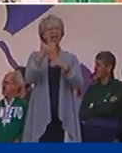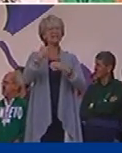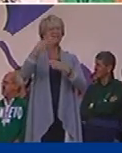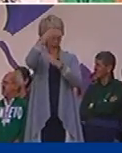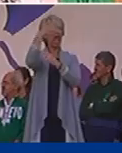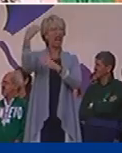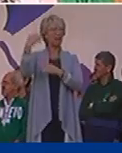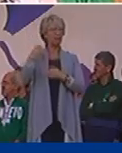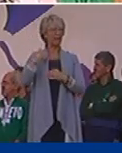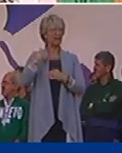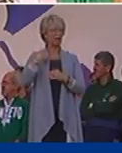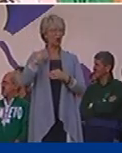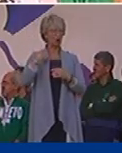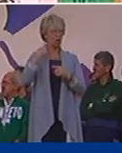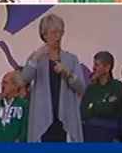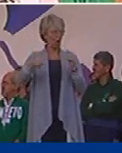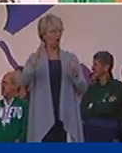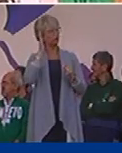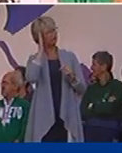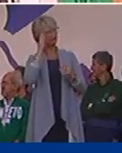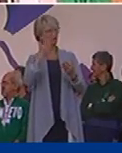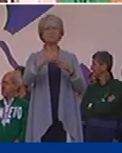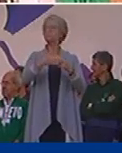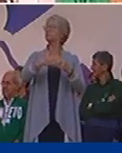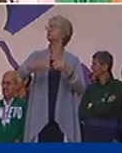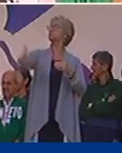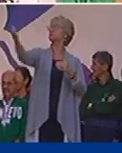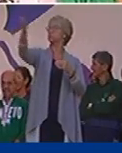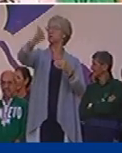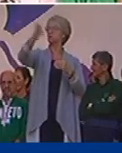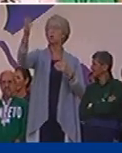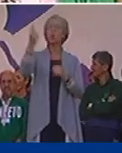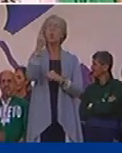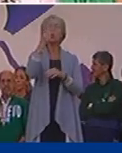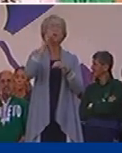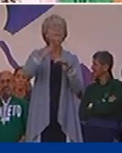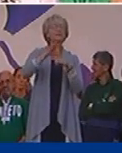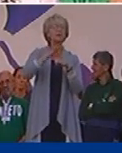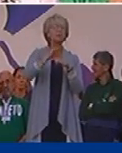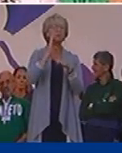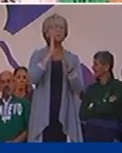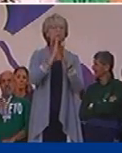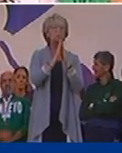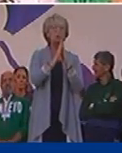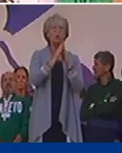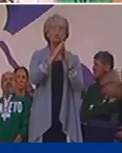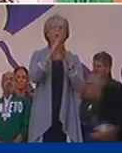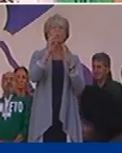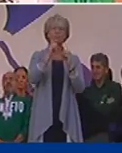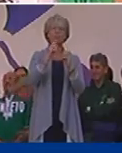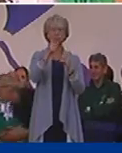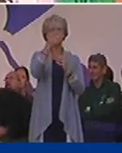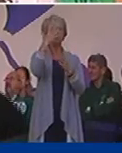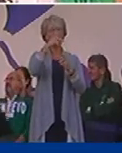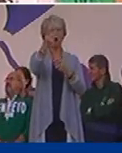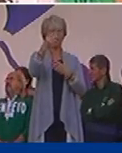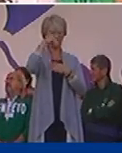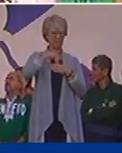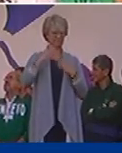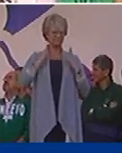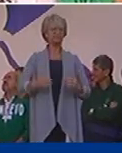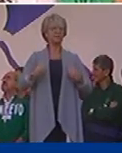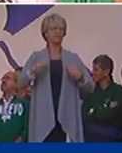da solo, a poca distanza da qua e vorrei che per un minuto vi metteste nei miei panni,